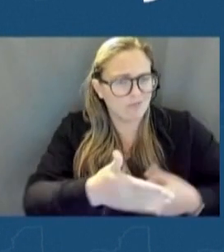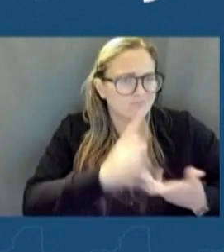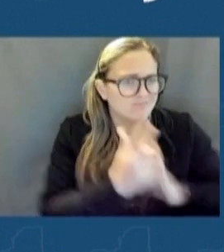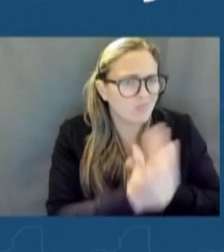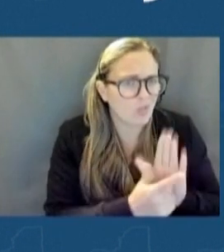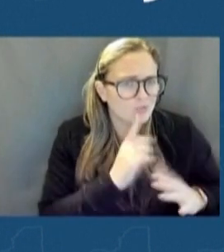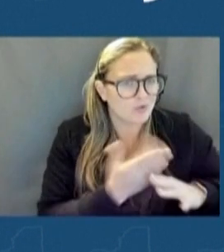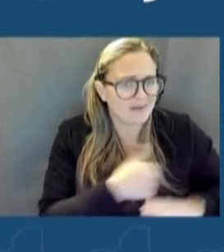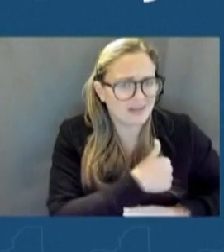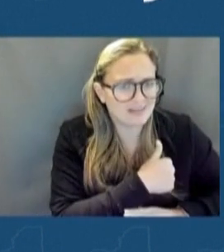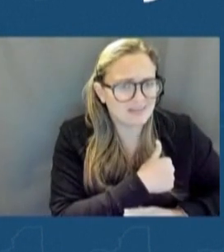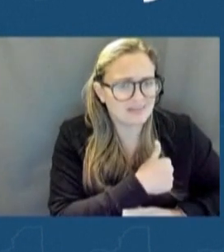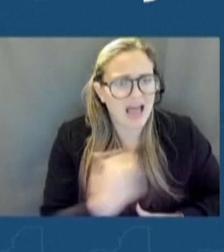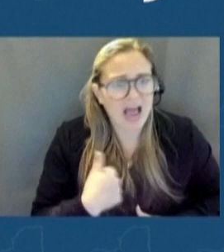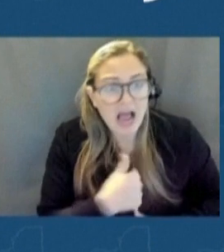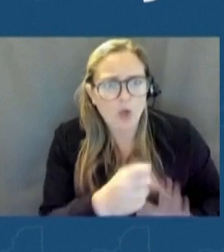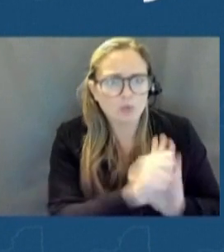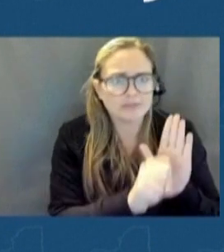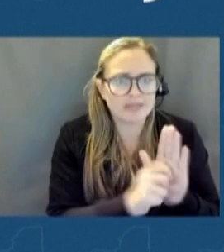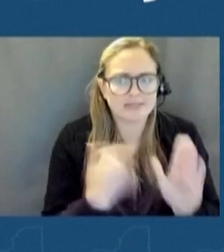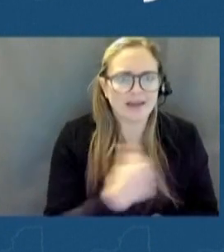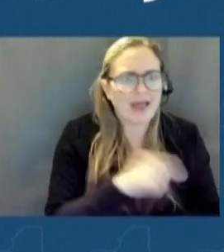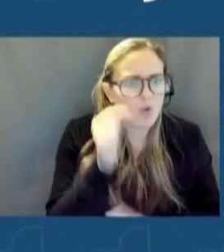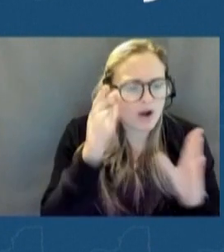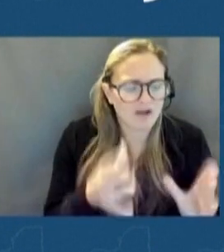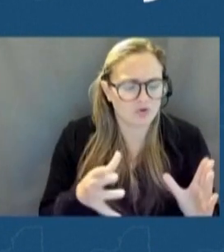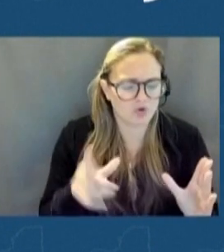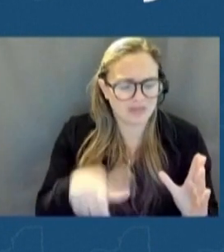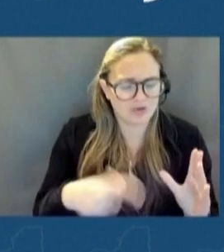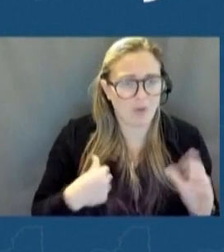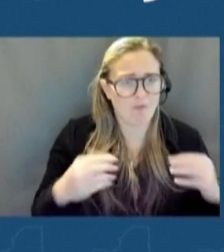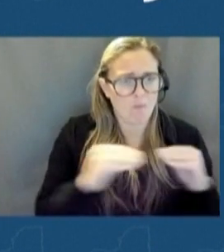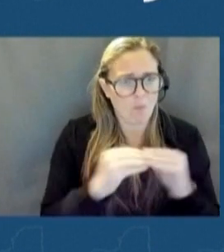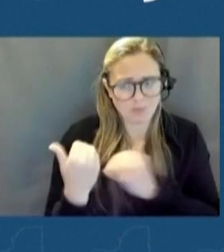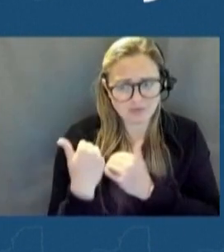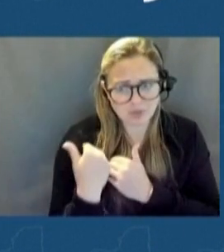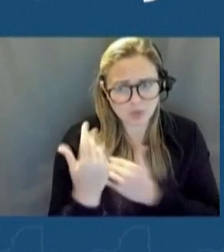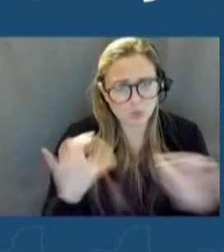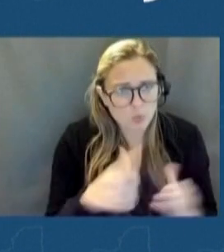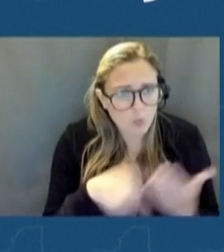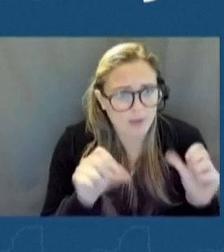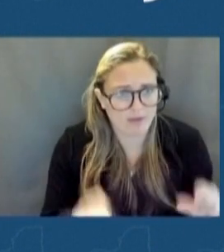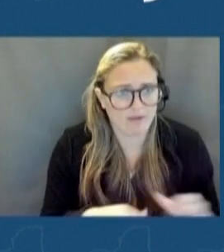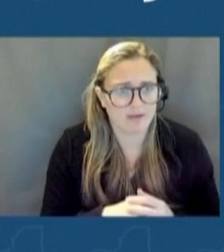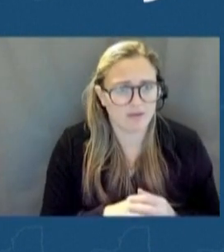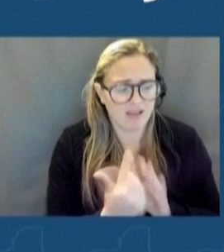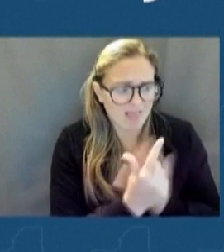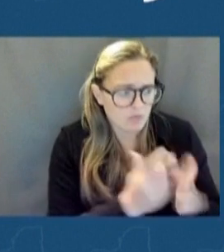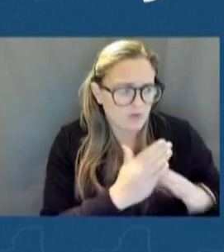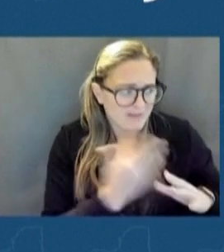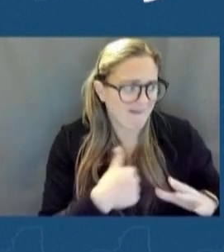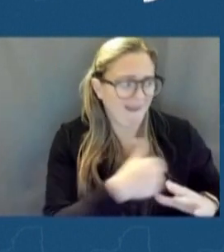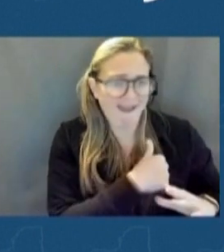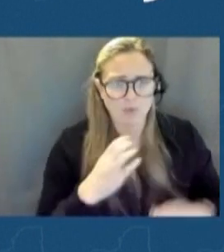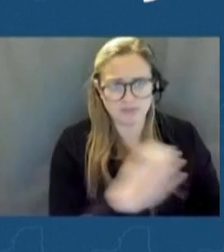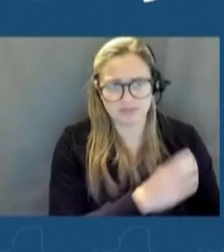proteggerci allora i nostri stati ai nostri governatori hanno la responsabilità morale di fare ciò che possono e di avere leggi che proteggano i nostri